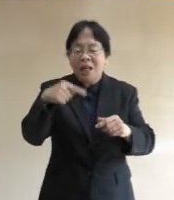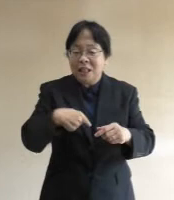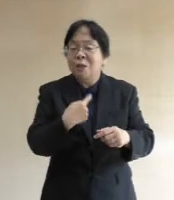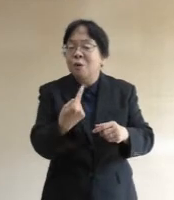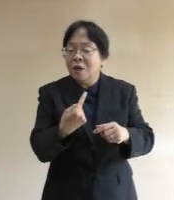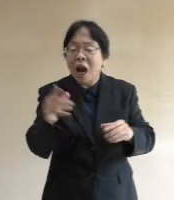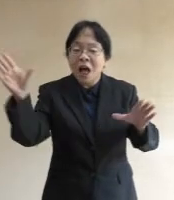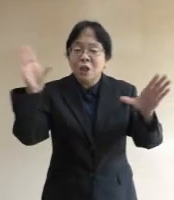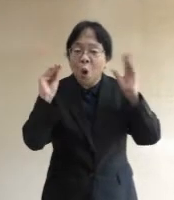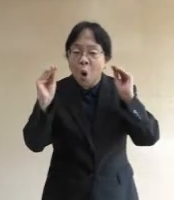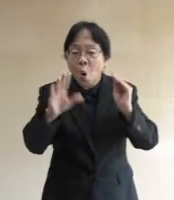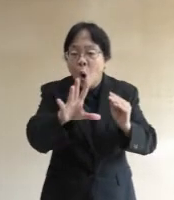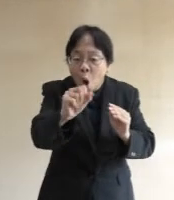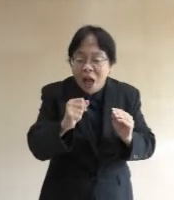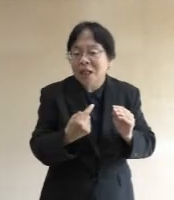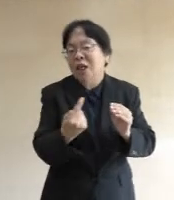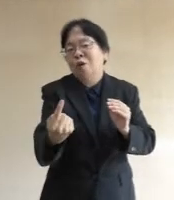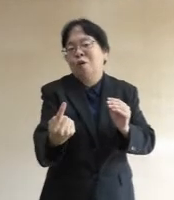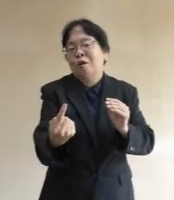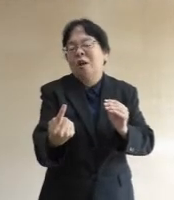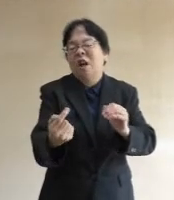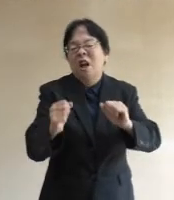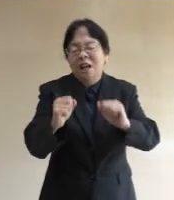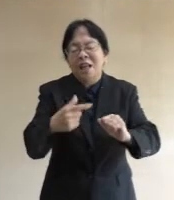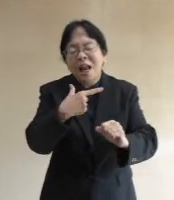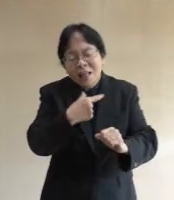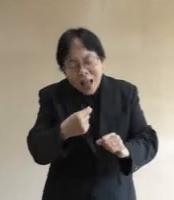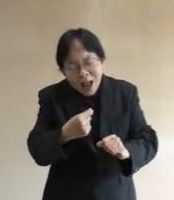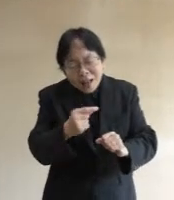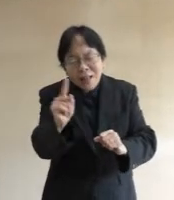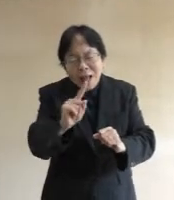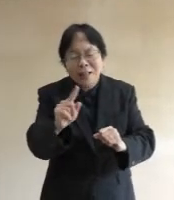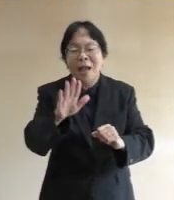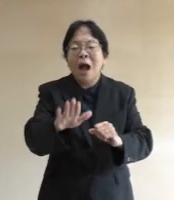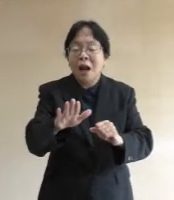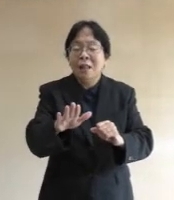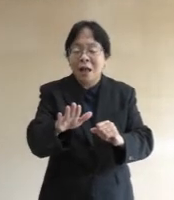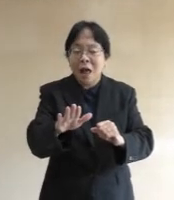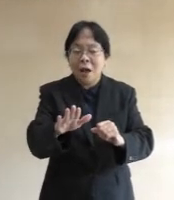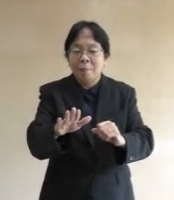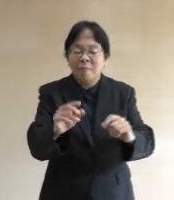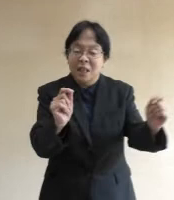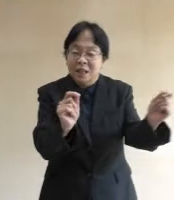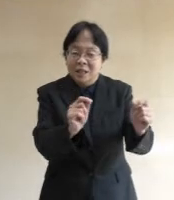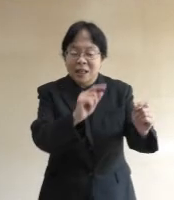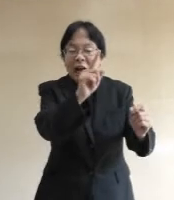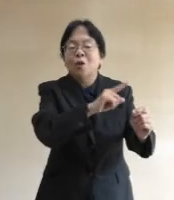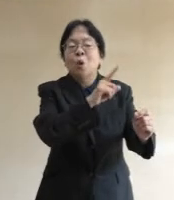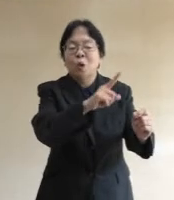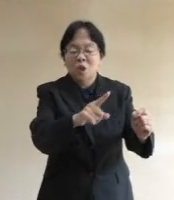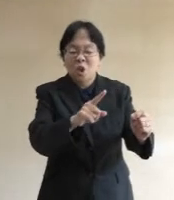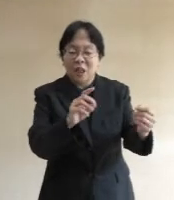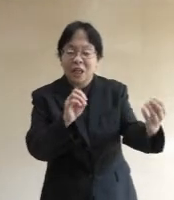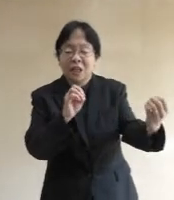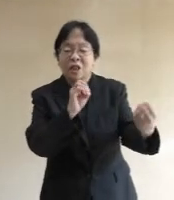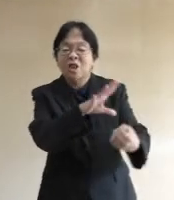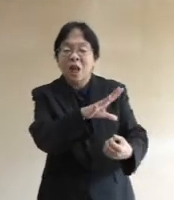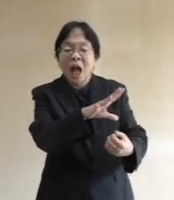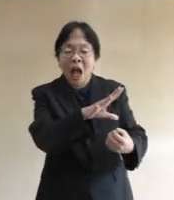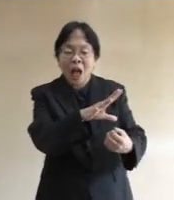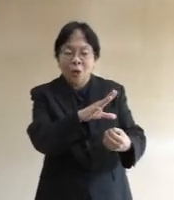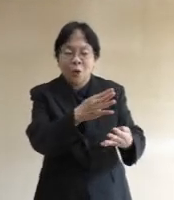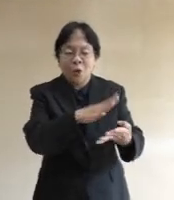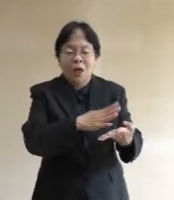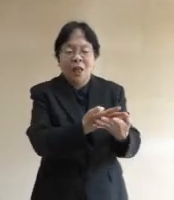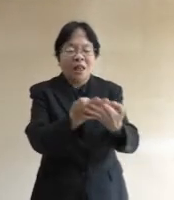報を得に行きますし、こう何かしたいって思ってもこう近くにこうした方がいいよねとかって言って、その人が誰かに伝えてくれるようなこうネ